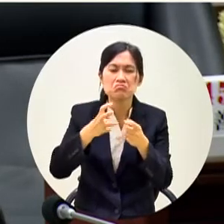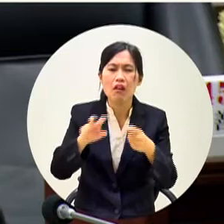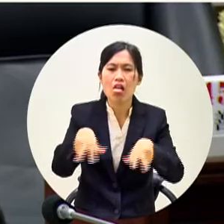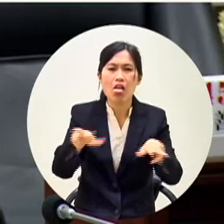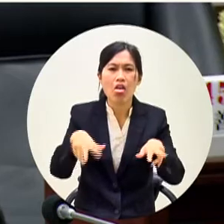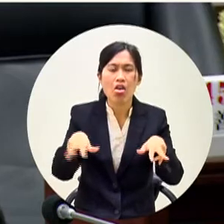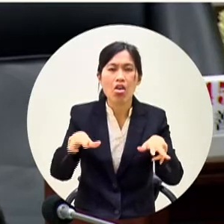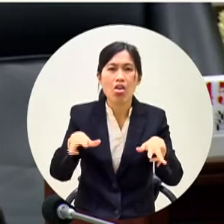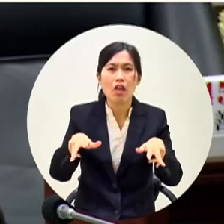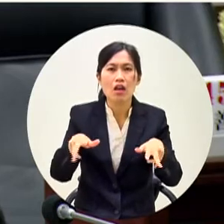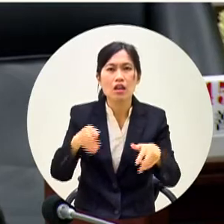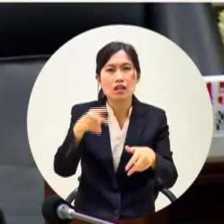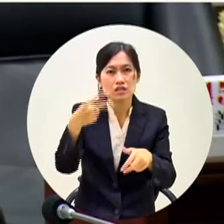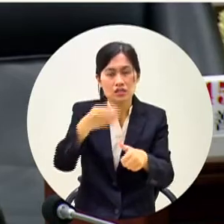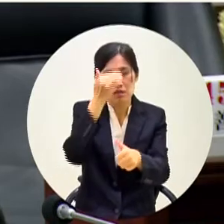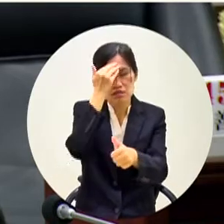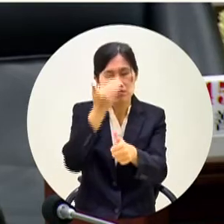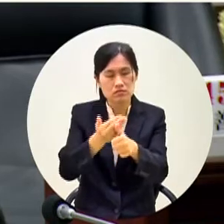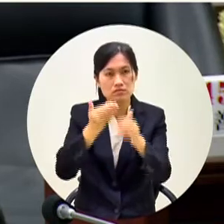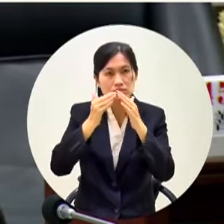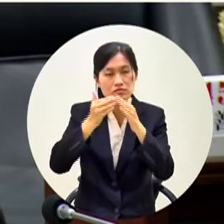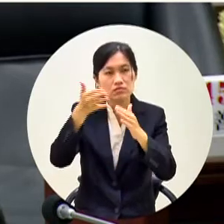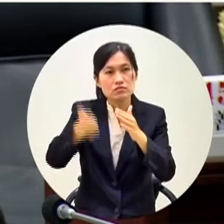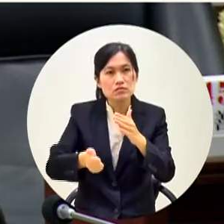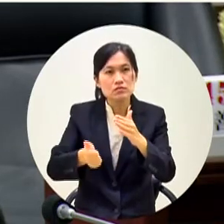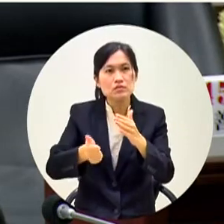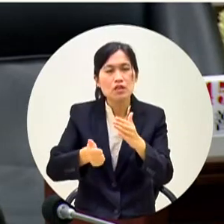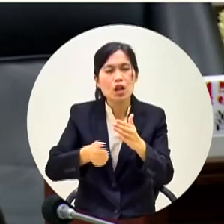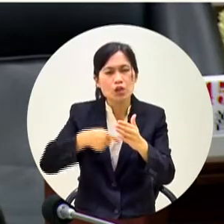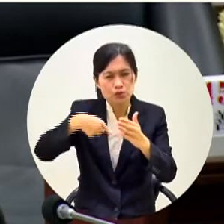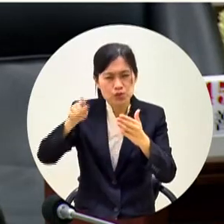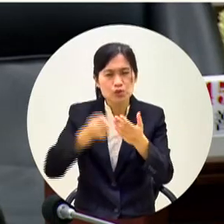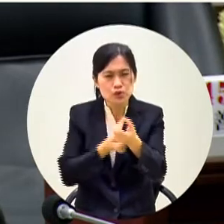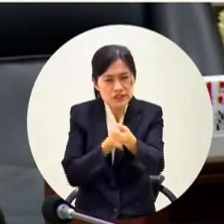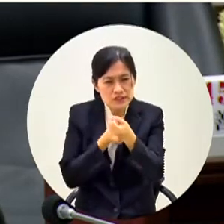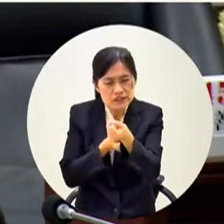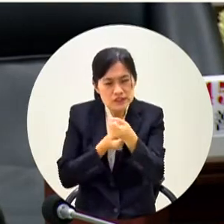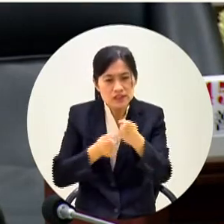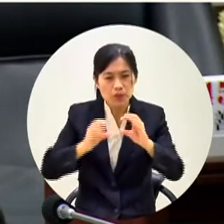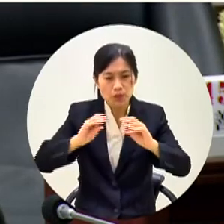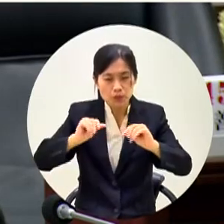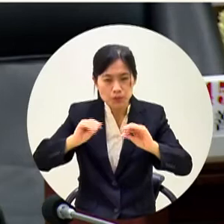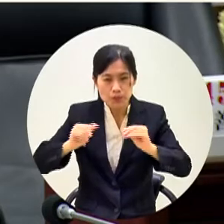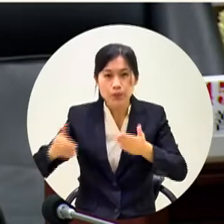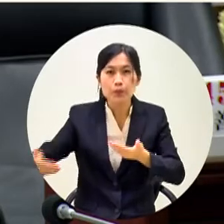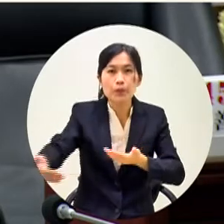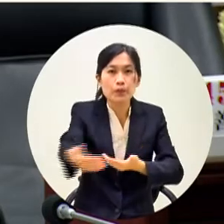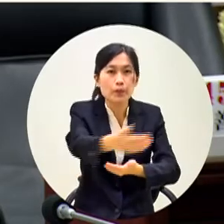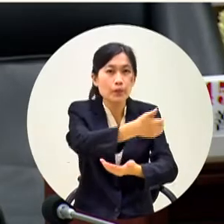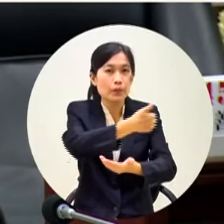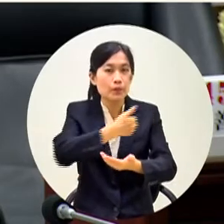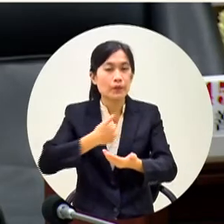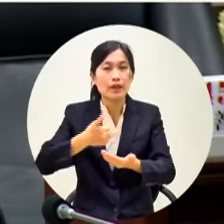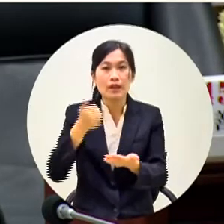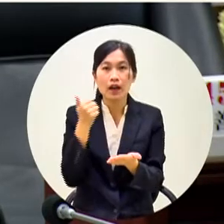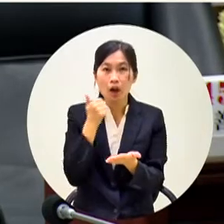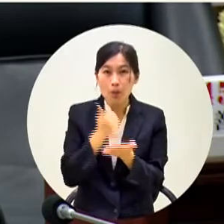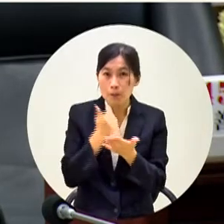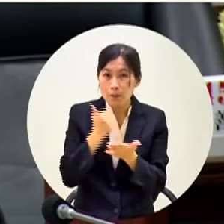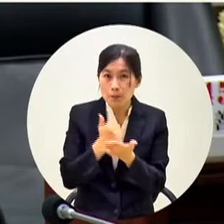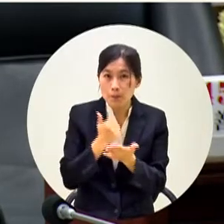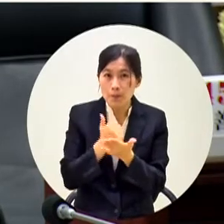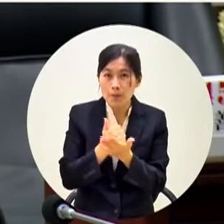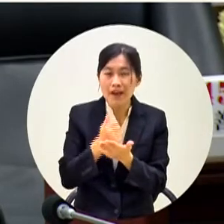市府这边俺市长哦，啊，极力咧争取这块土地，啊，土地取得了，啊，看要安来规划来开